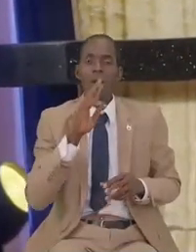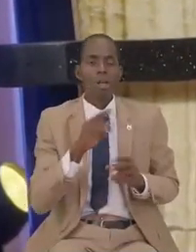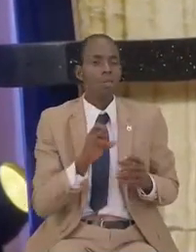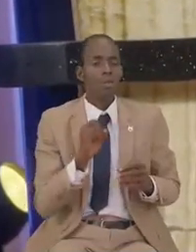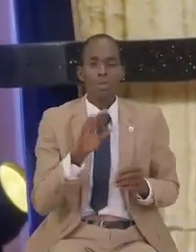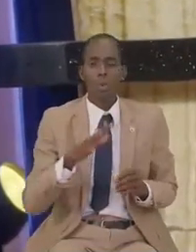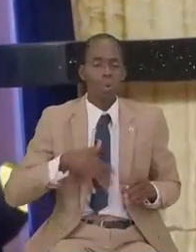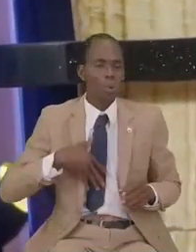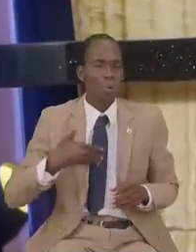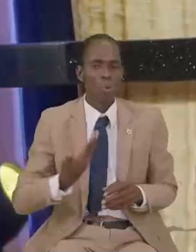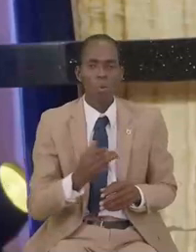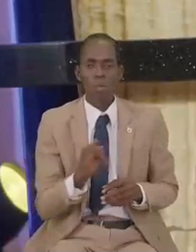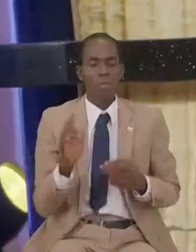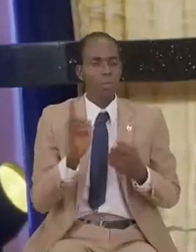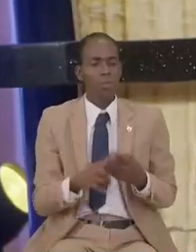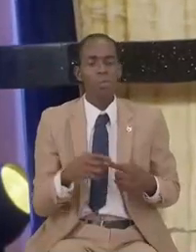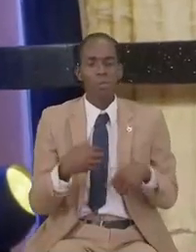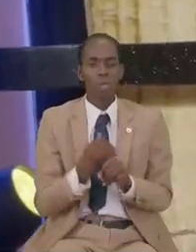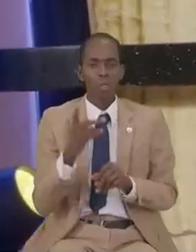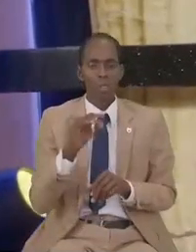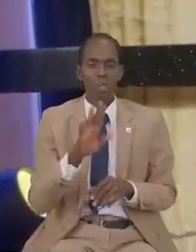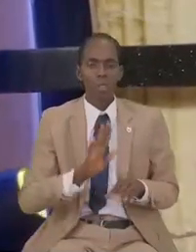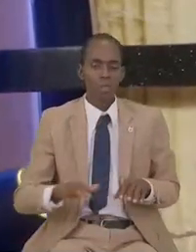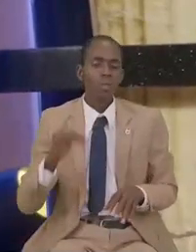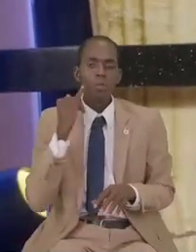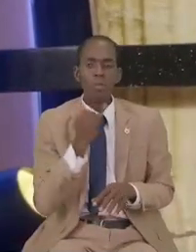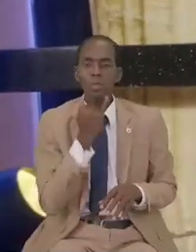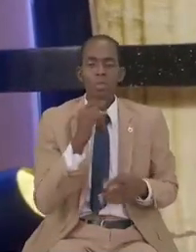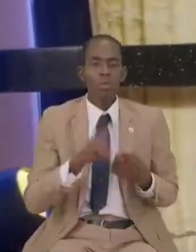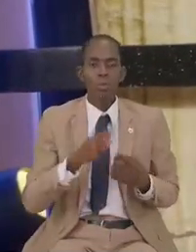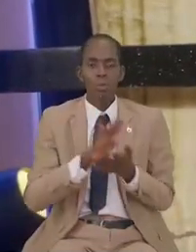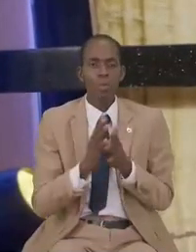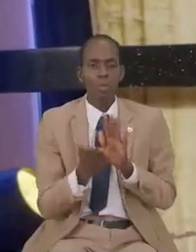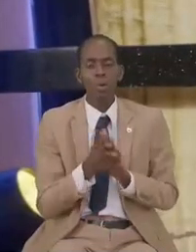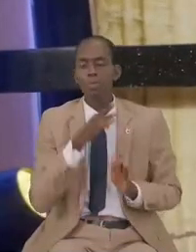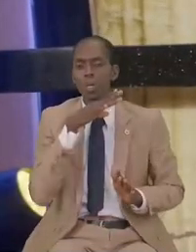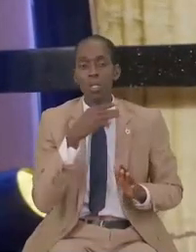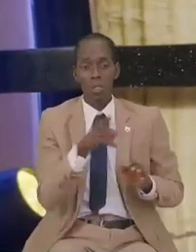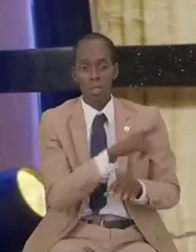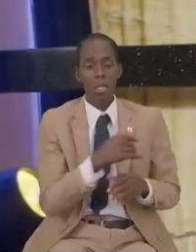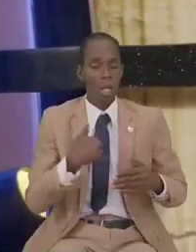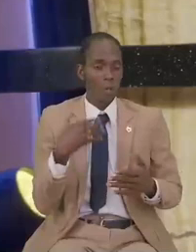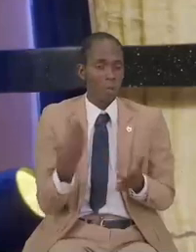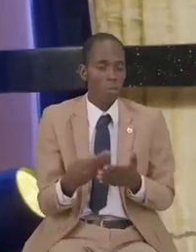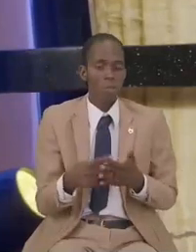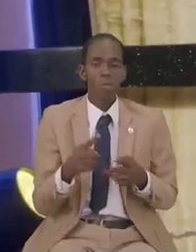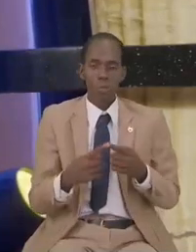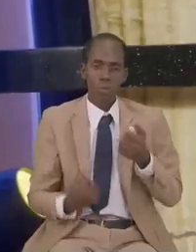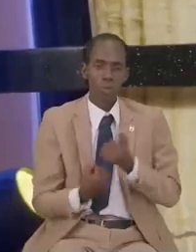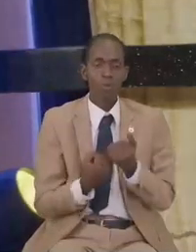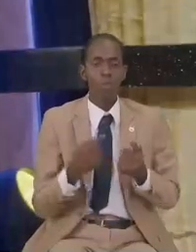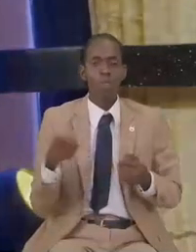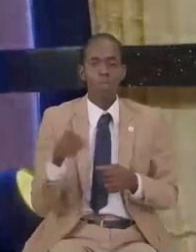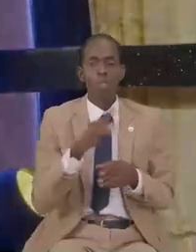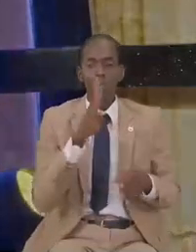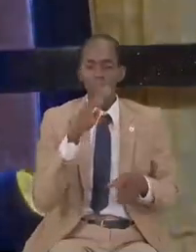ont tous les moyens possibles. Ils utilisent l'argent et les moyens pour les corrompre. Et allons à